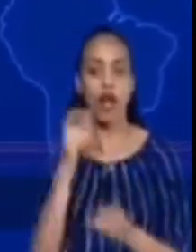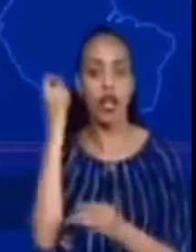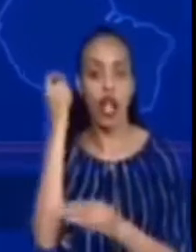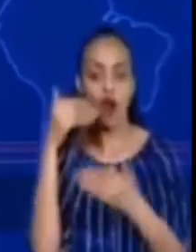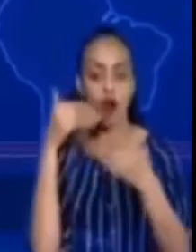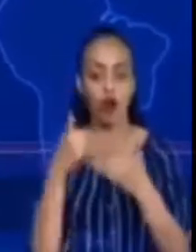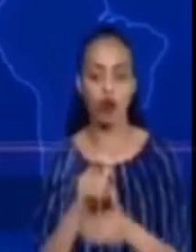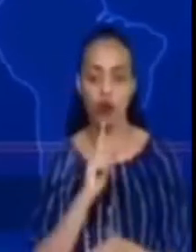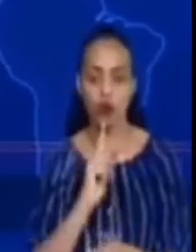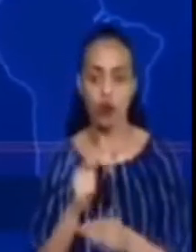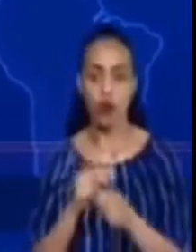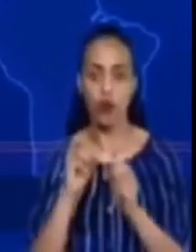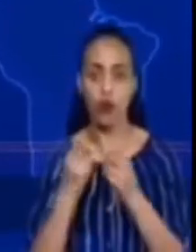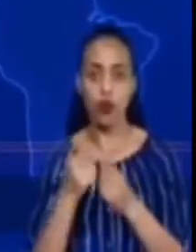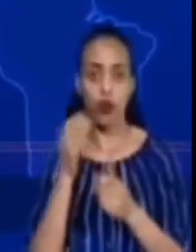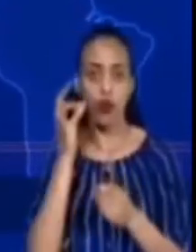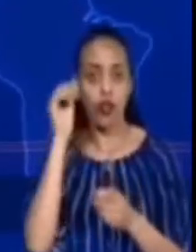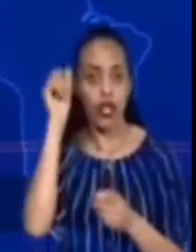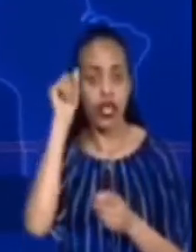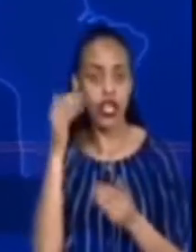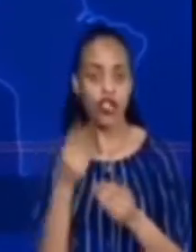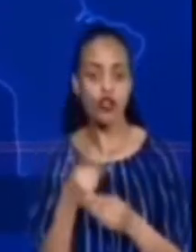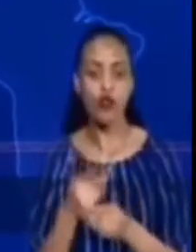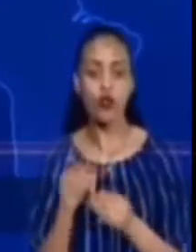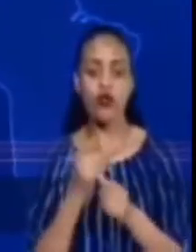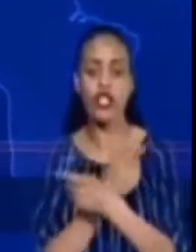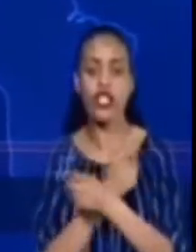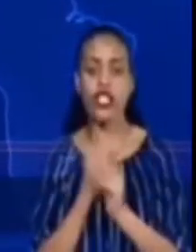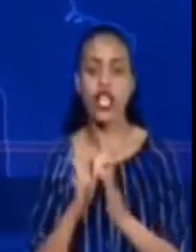አራጅ እስላም ይላል ልብ በሉ